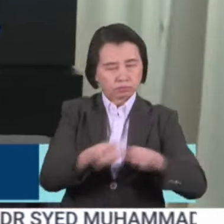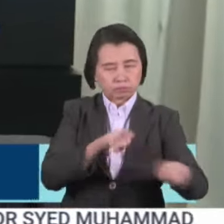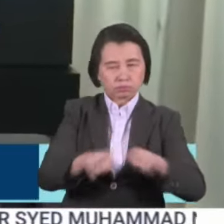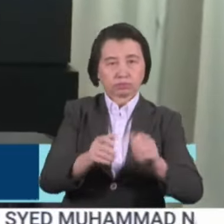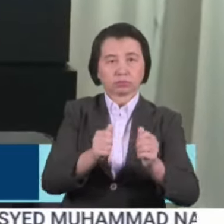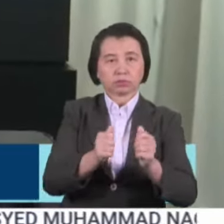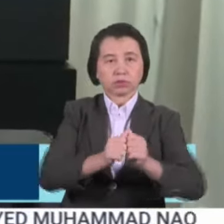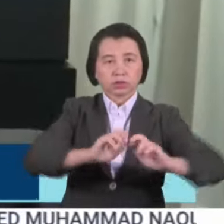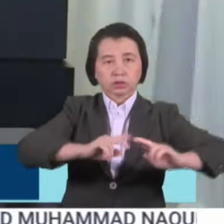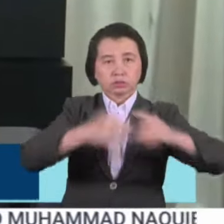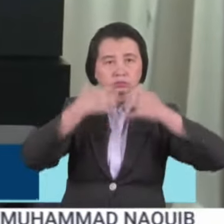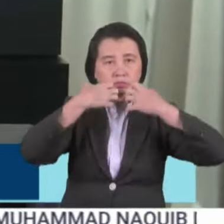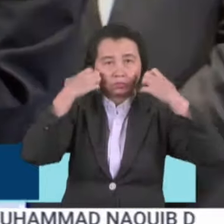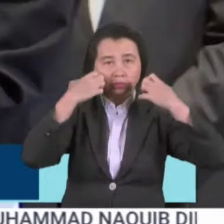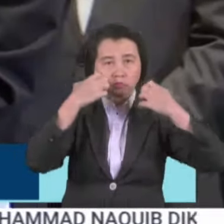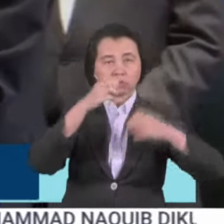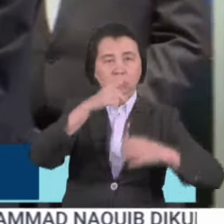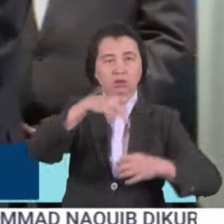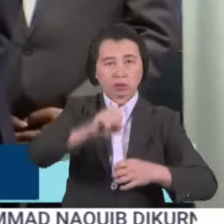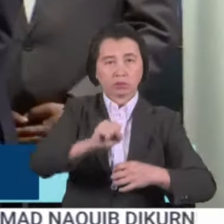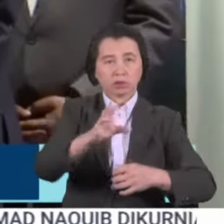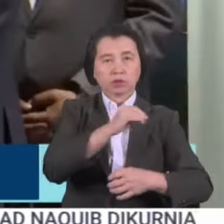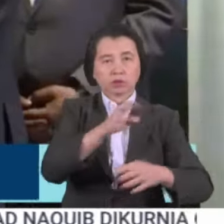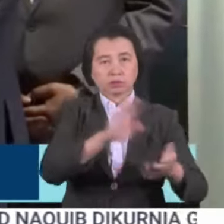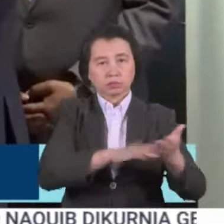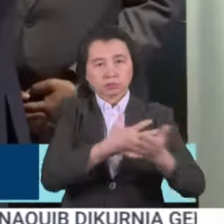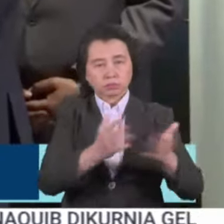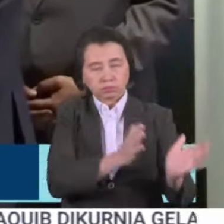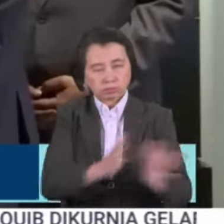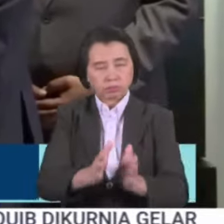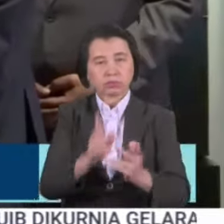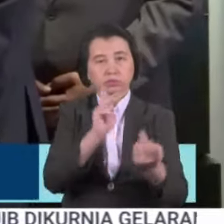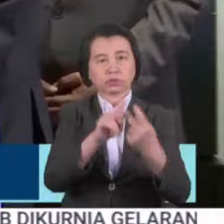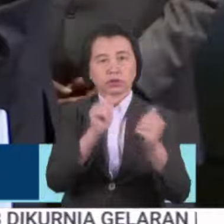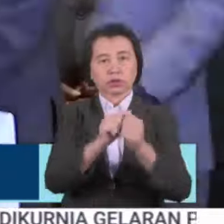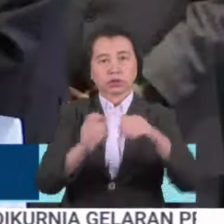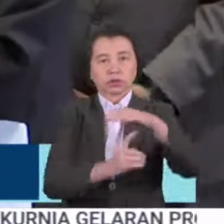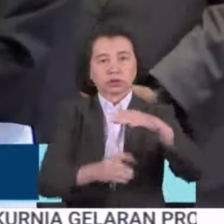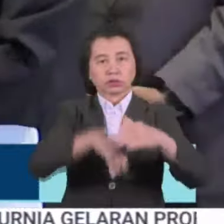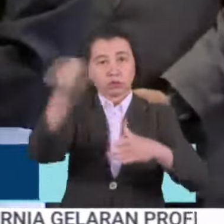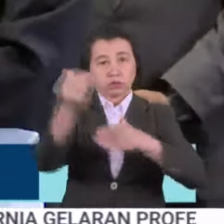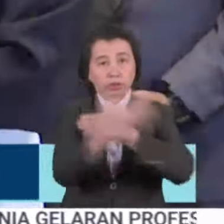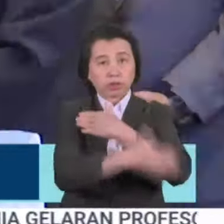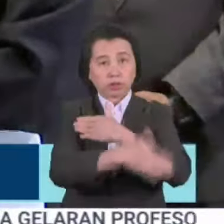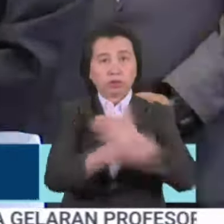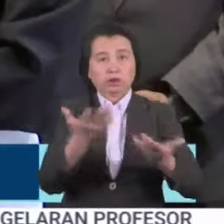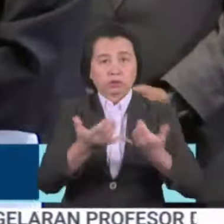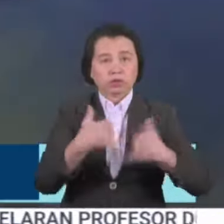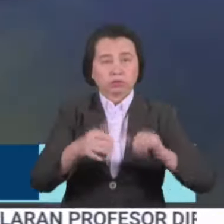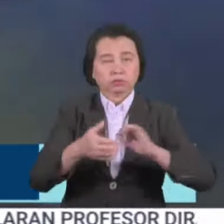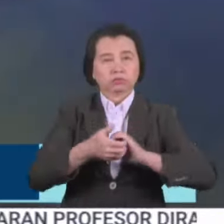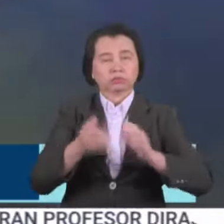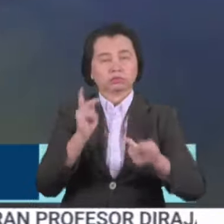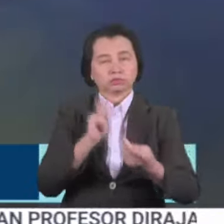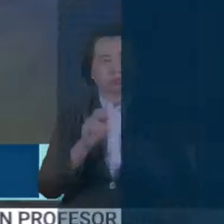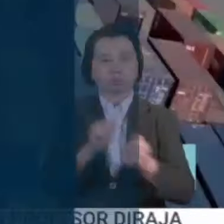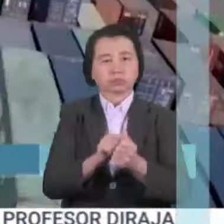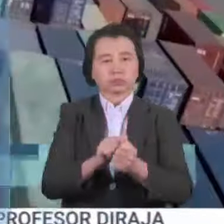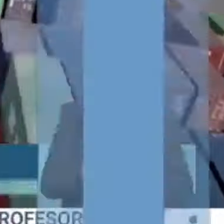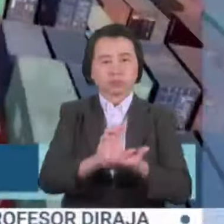dengan tingkatkan kecekapan operasi serta merangka strategi sesuai dengan dasar luar negara yang mesra pelabur.